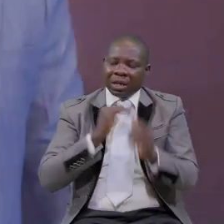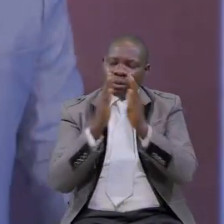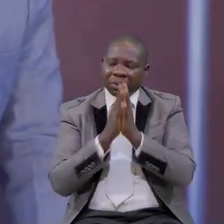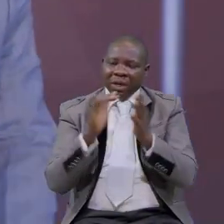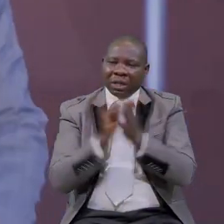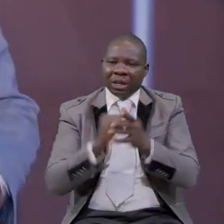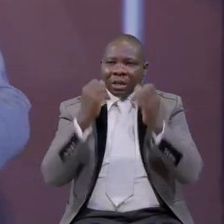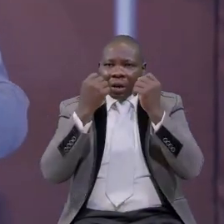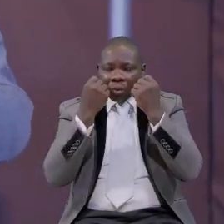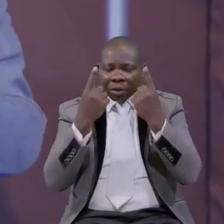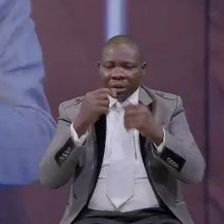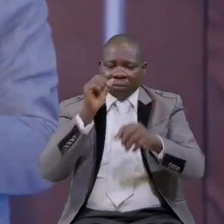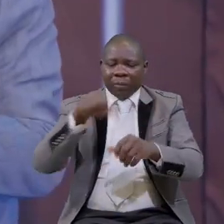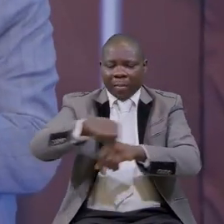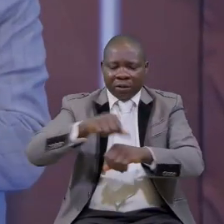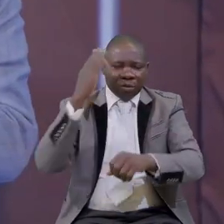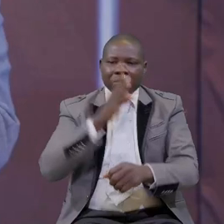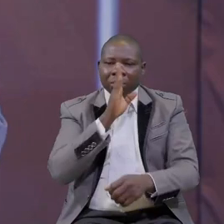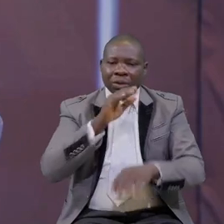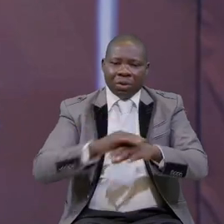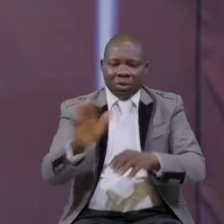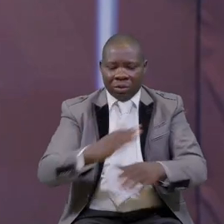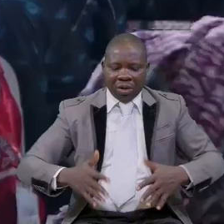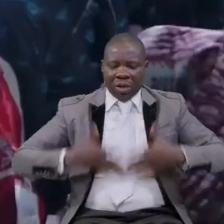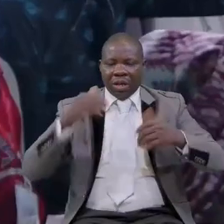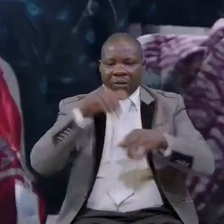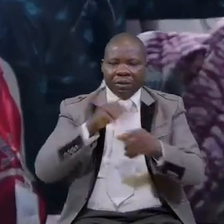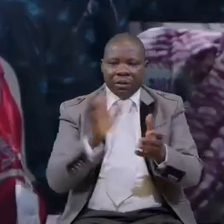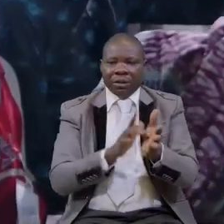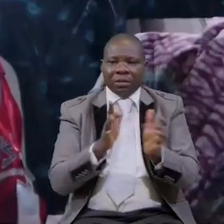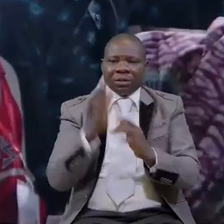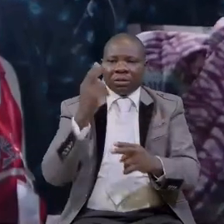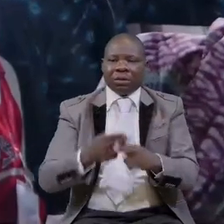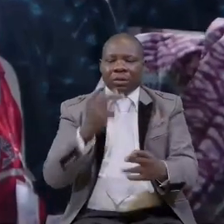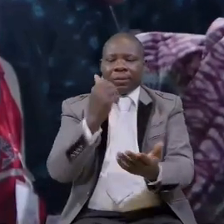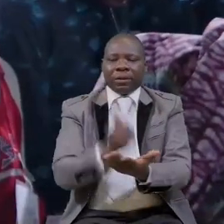L'onction activée soit sur votre vie au nom de Jésus.